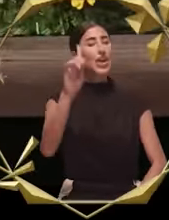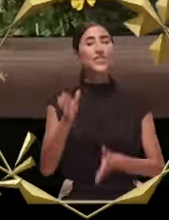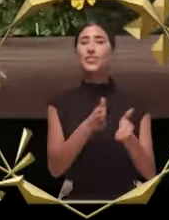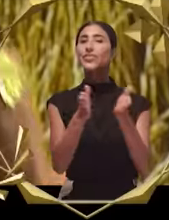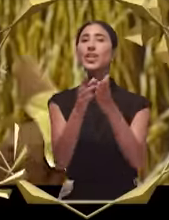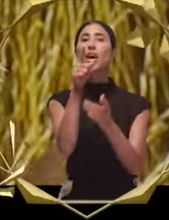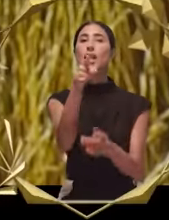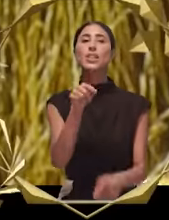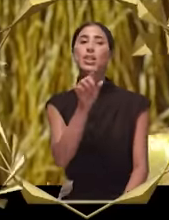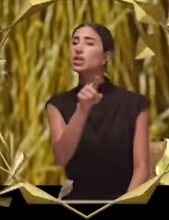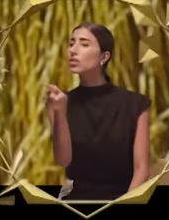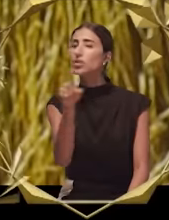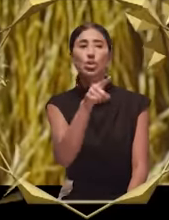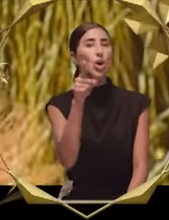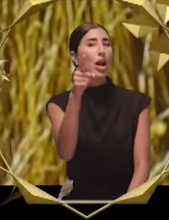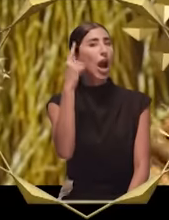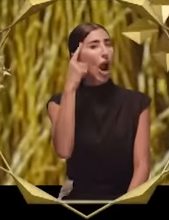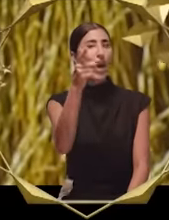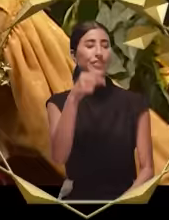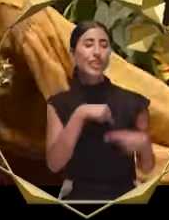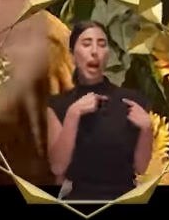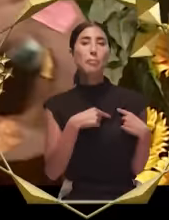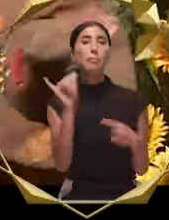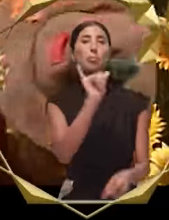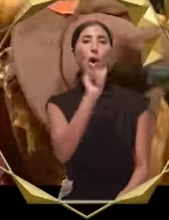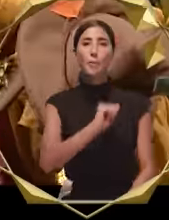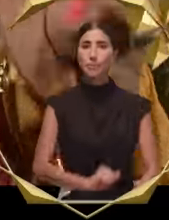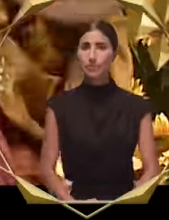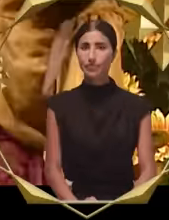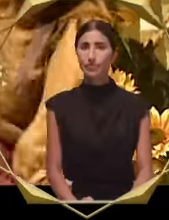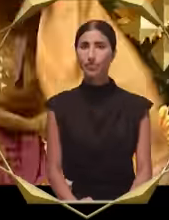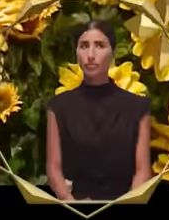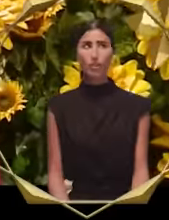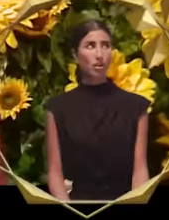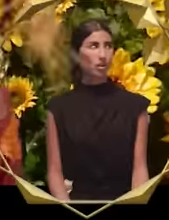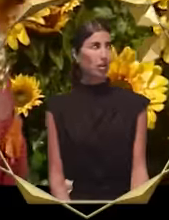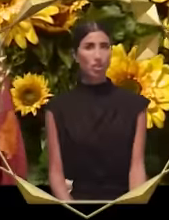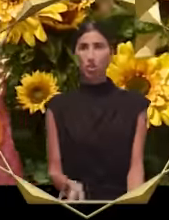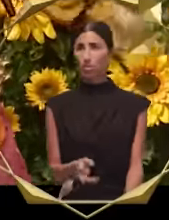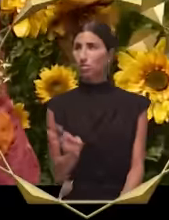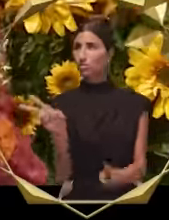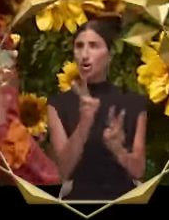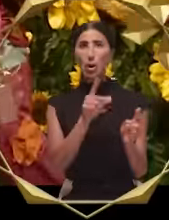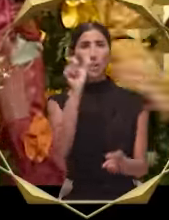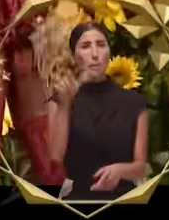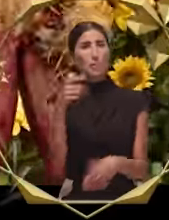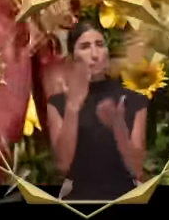ليس بأحجر، إنما خطواتك يا زين. لا أحد هنا في الجوار،